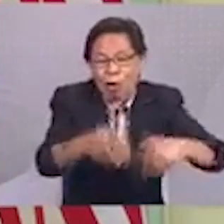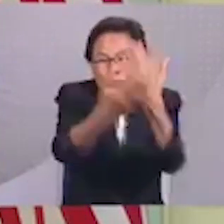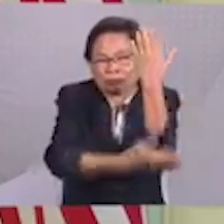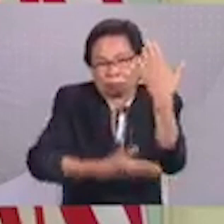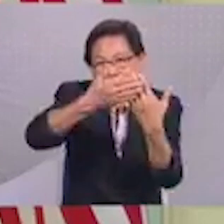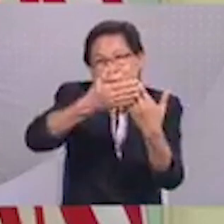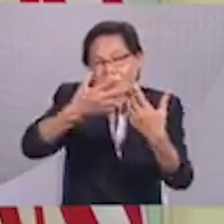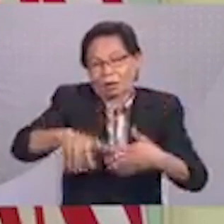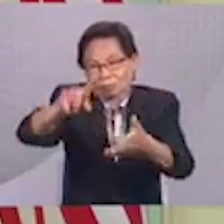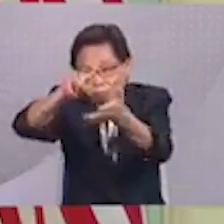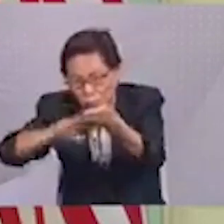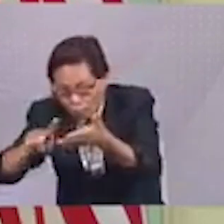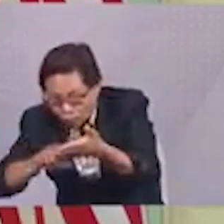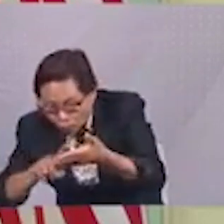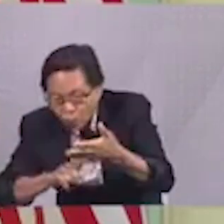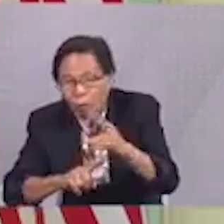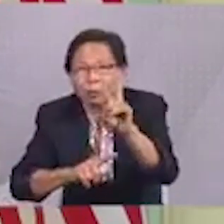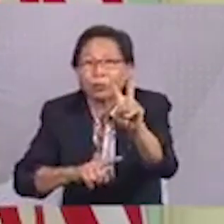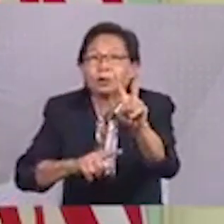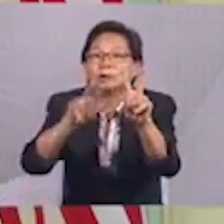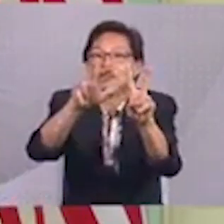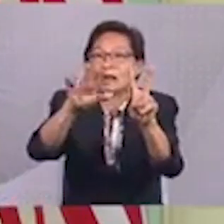telah memeriksa sebanyak